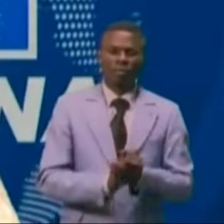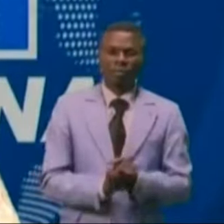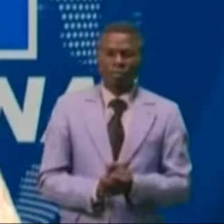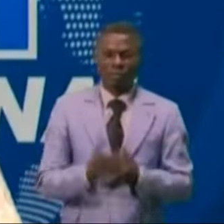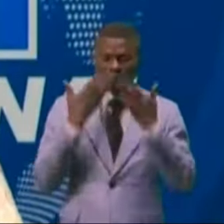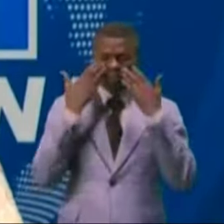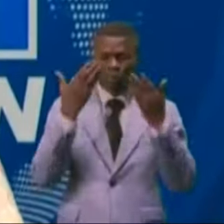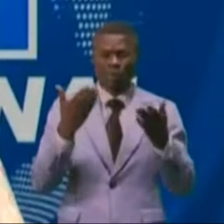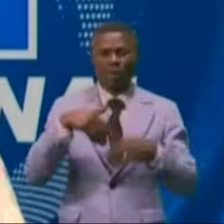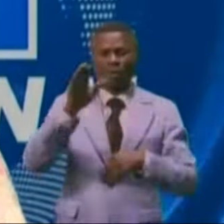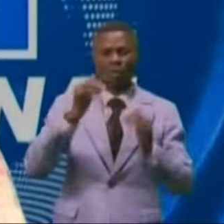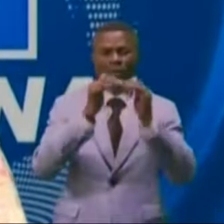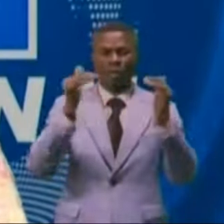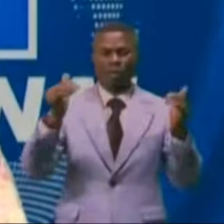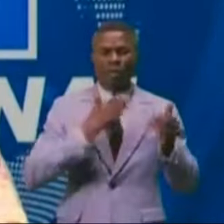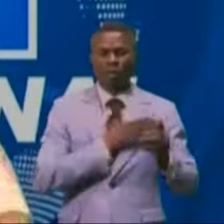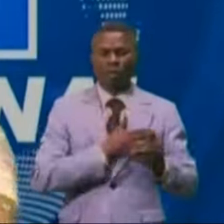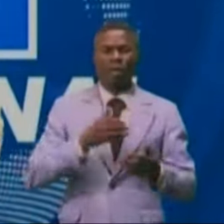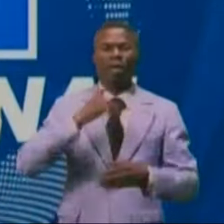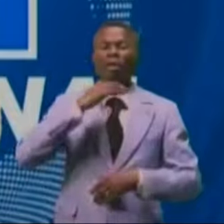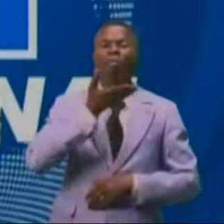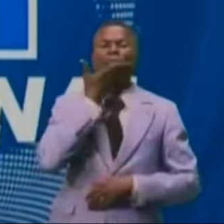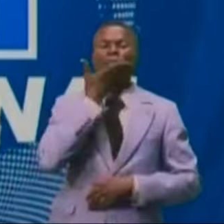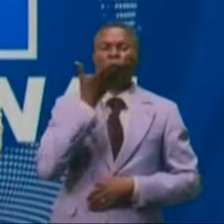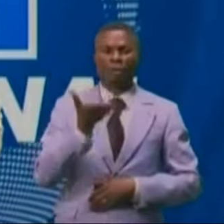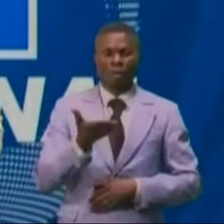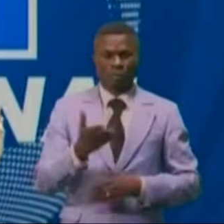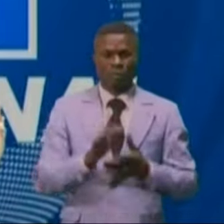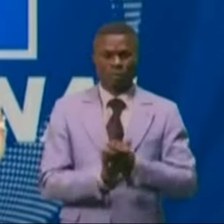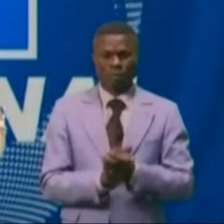Va en paix, cher aîné. Voilà.